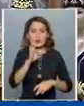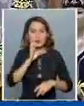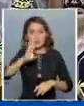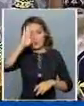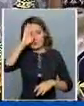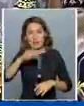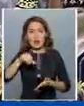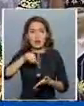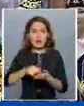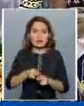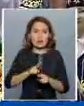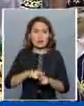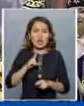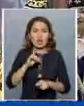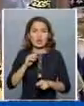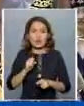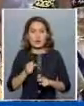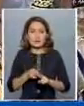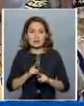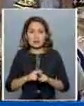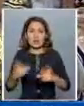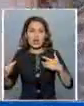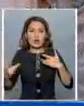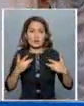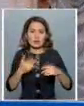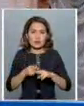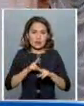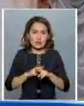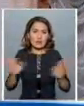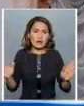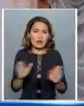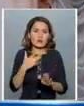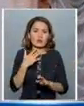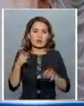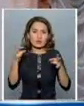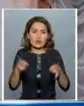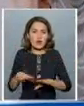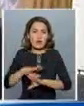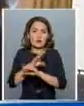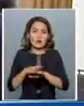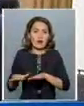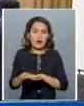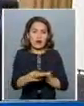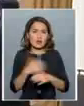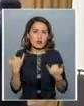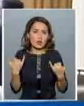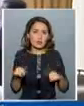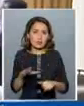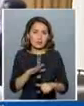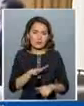байқалды. Бірақ Құрманғазы атындағы консерваторияның магистранты Жақсыгелді Маясаровтың салған әні көрерменнің көңілінен шықты. Қазақ